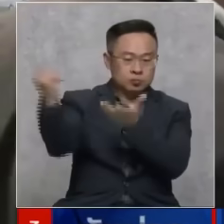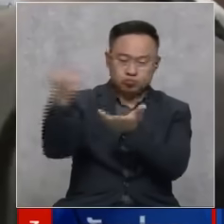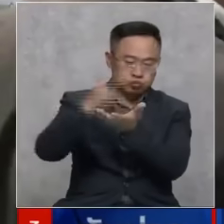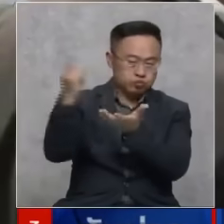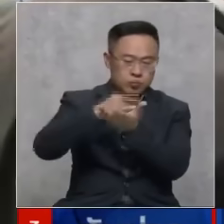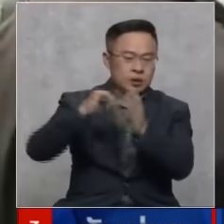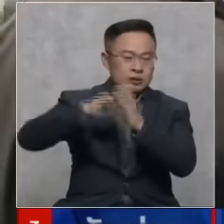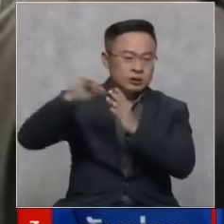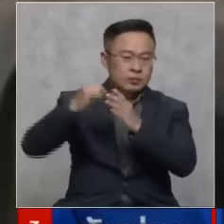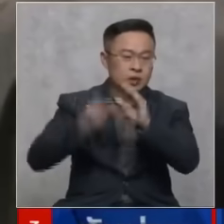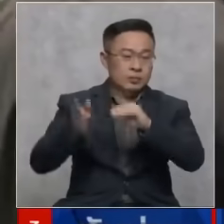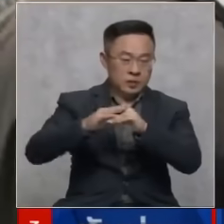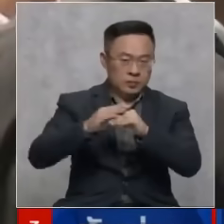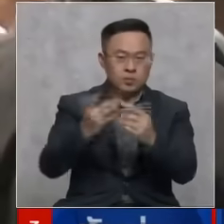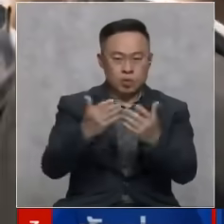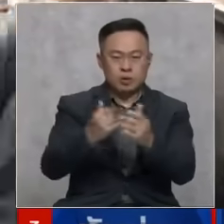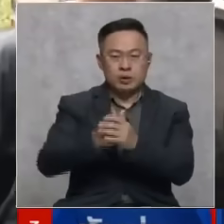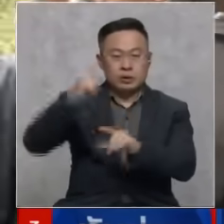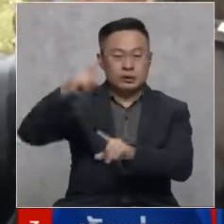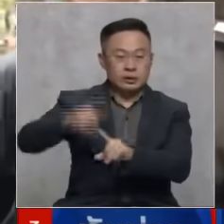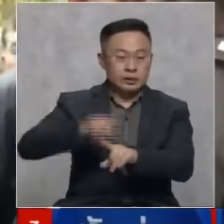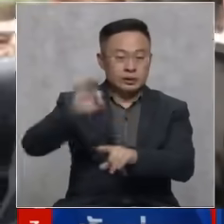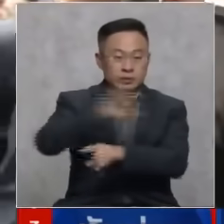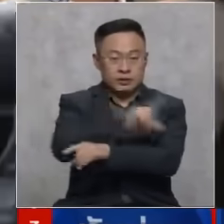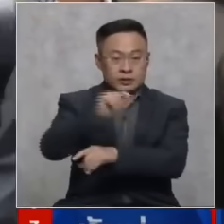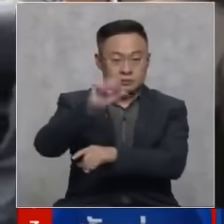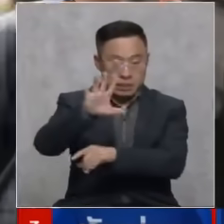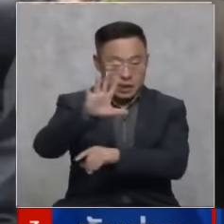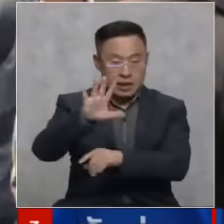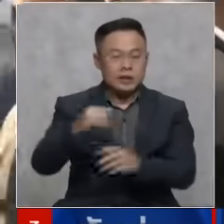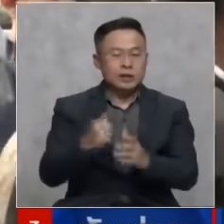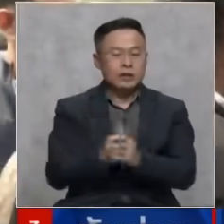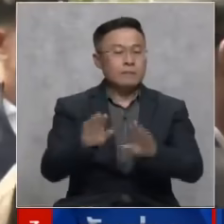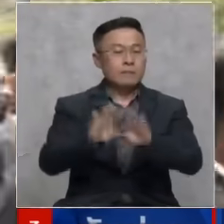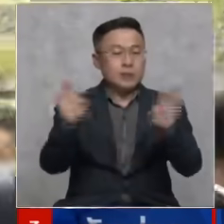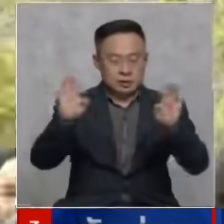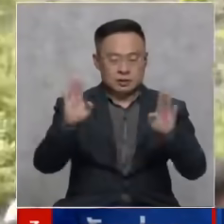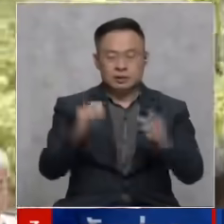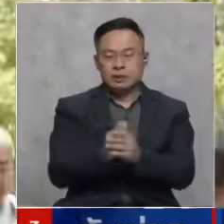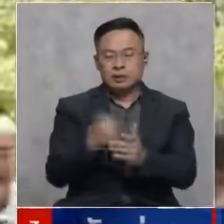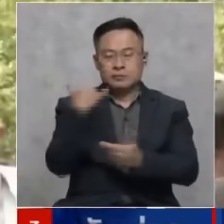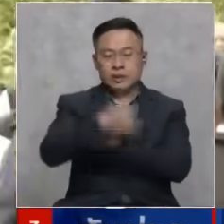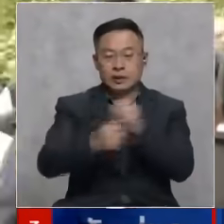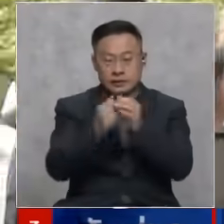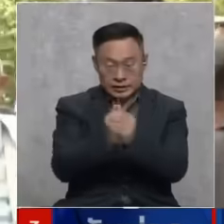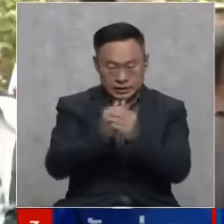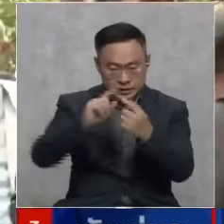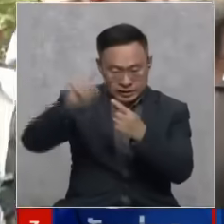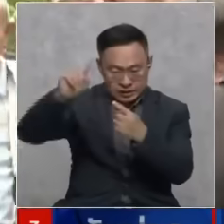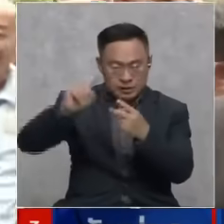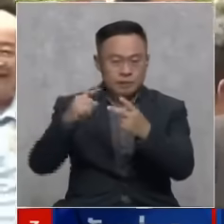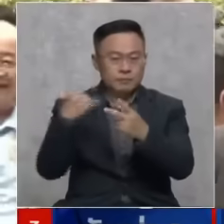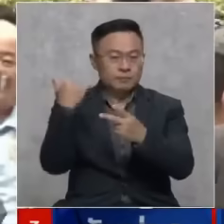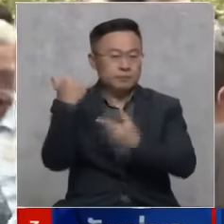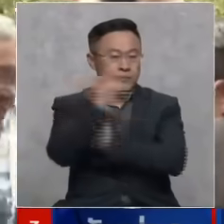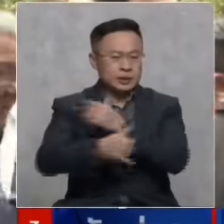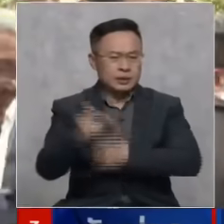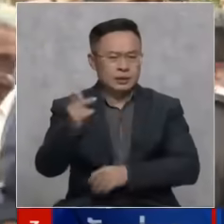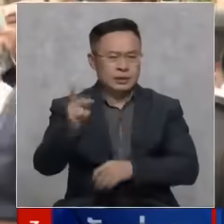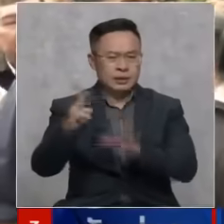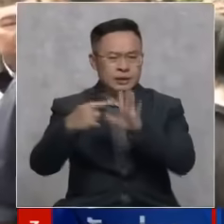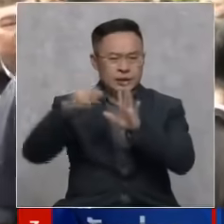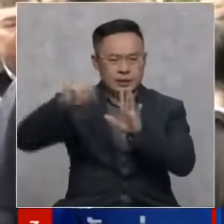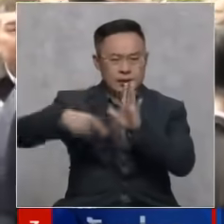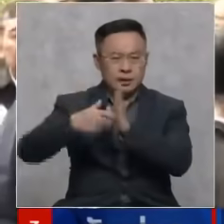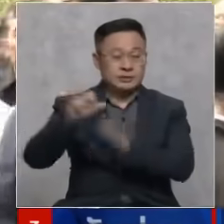ที่เชียงใหม่เดี๋ยว25กันยายนเนี่ยก็จะมี2ประเทศนะคะที่วีซ่าฟรีจะมีจีนและก็คาซัคสถานนักข่าวก็ถามถึงประเด็นเรื่อง